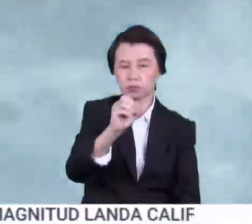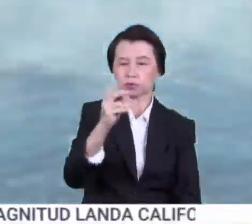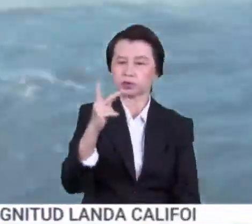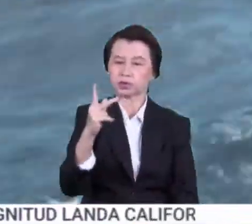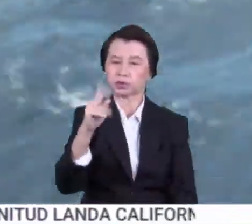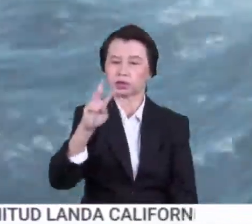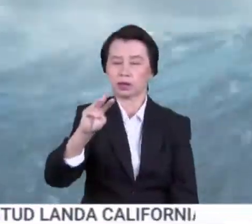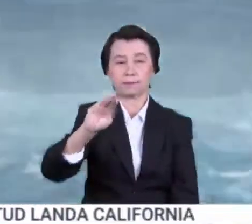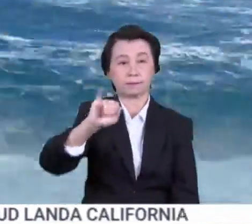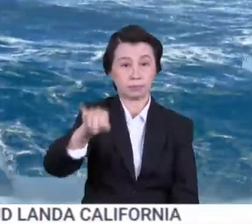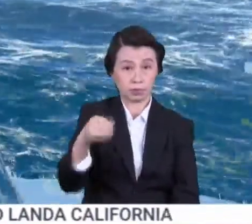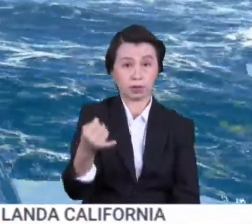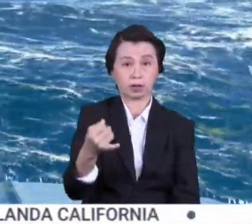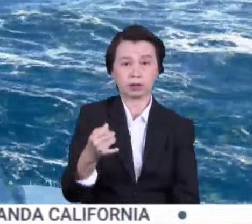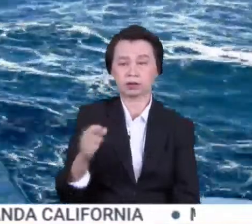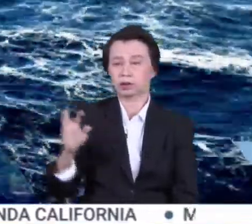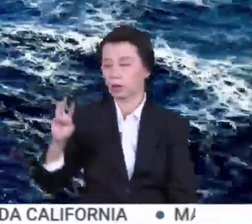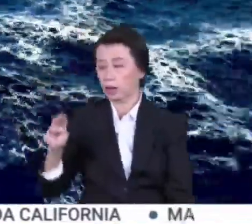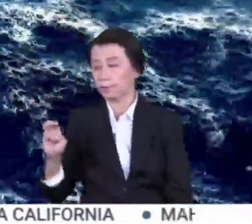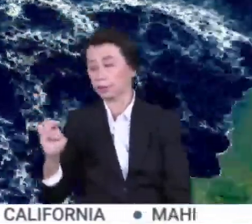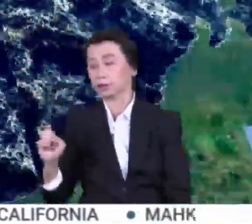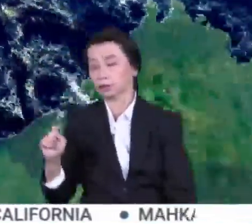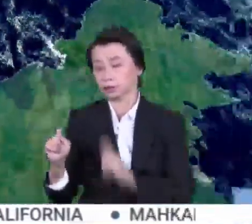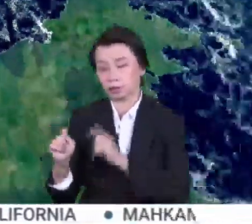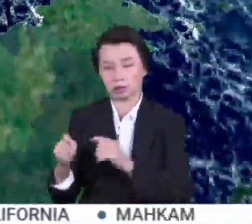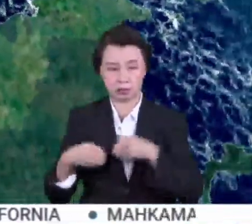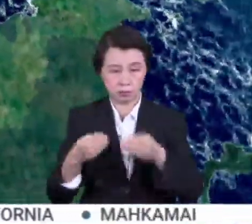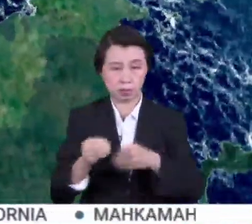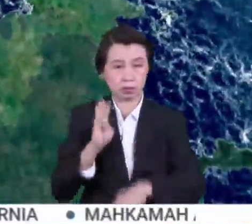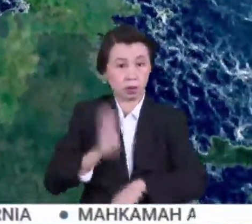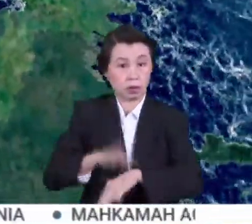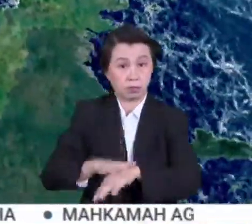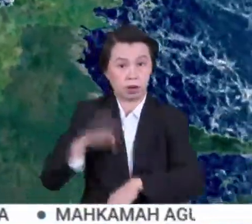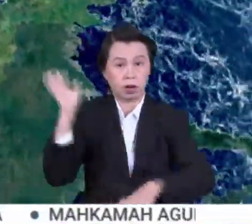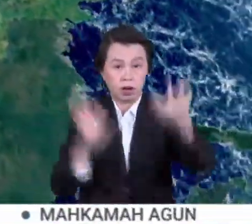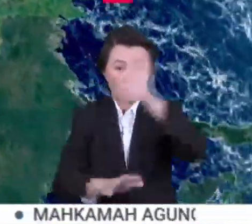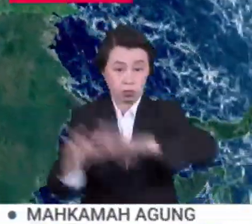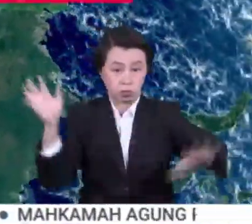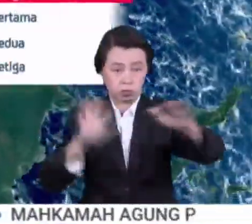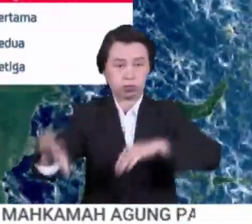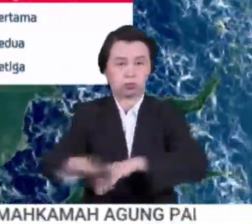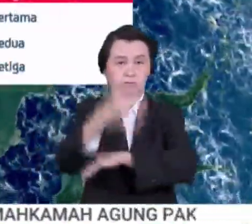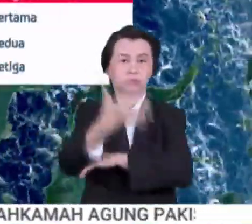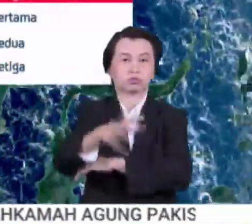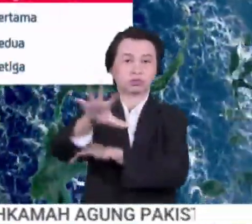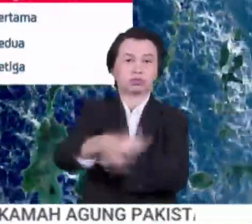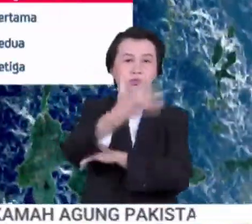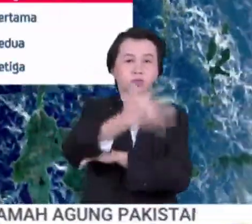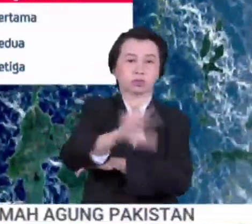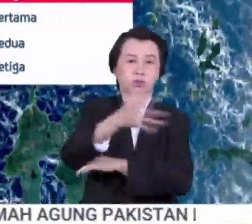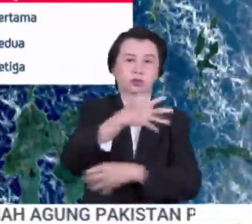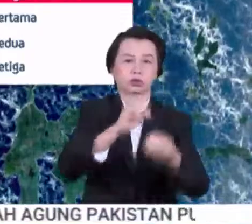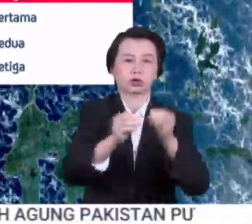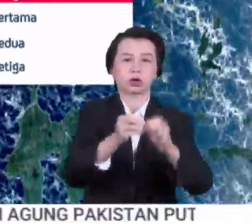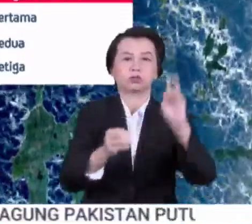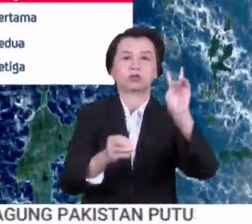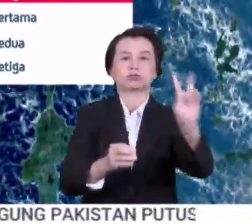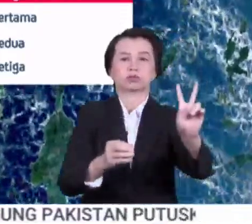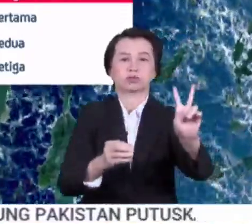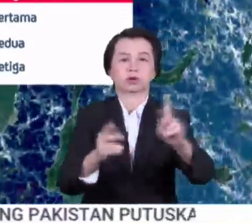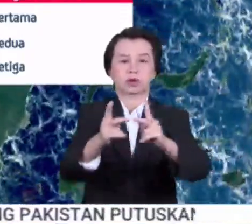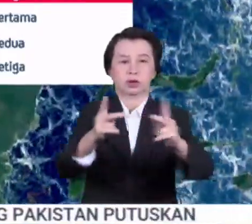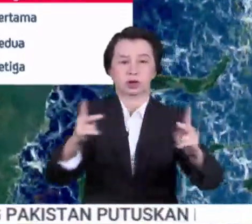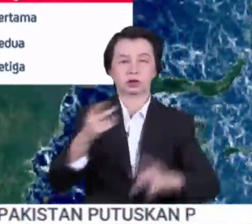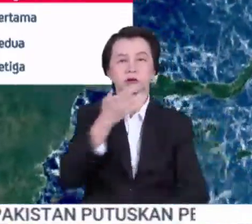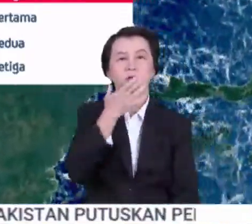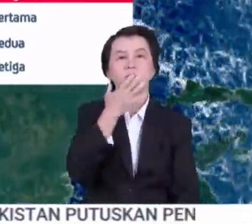sejam. Oleh itu, Met Malaysia telah mengeluarkan amaran angin kencang dan laut bergelora kategori kedua untuk kawasan perkapalan